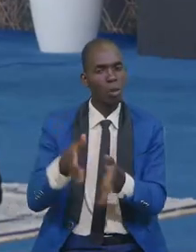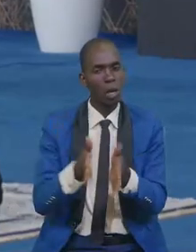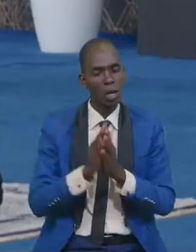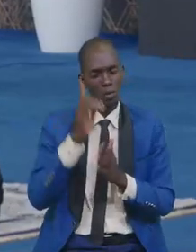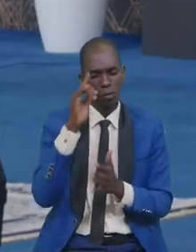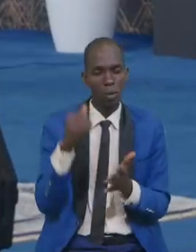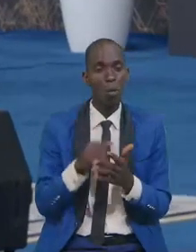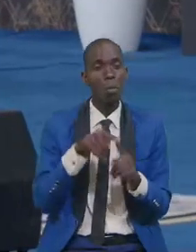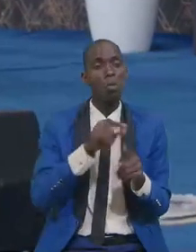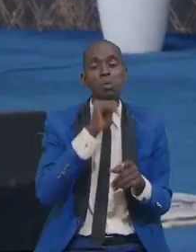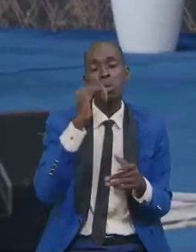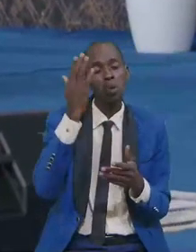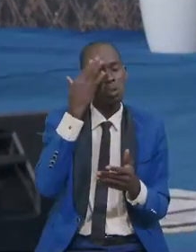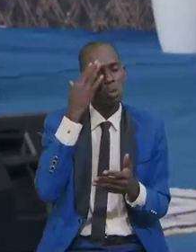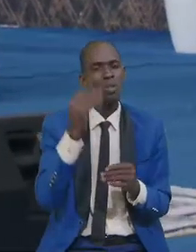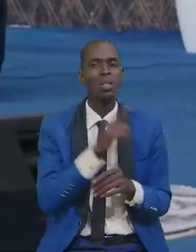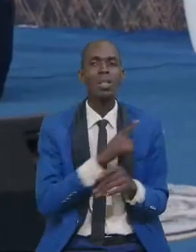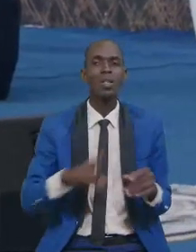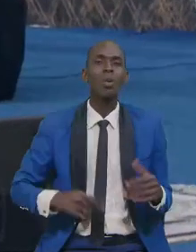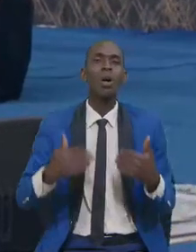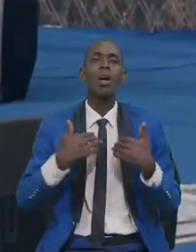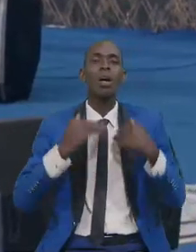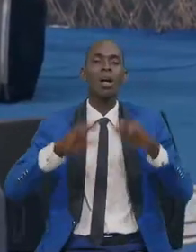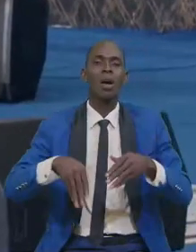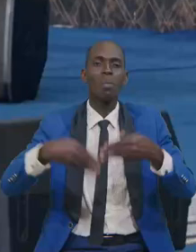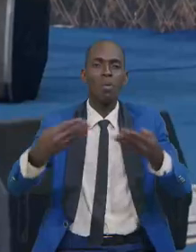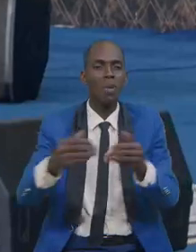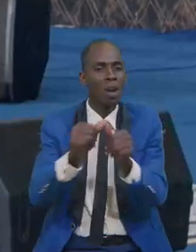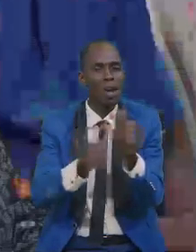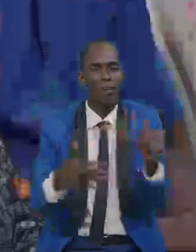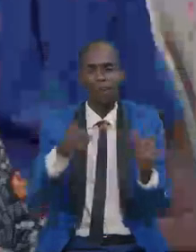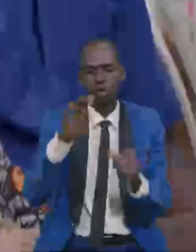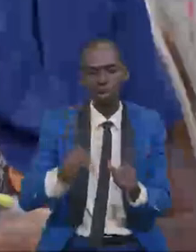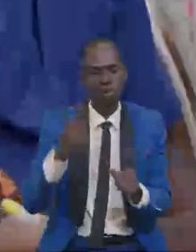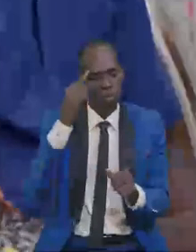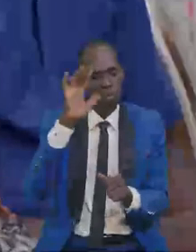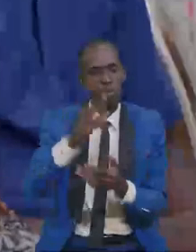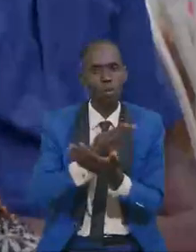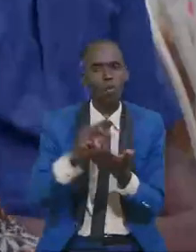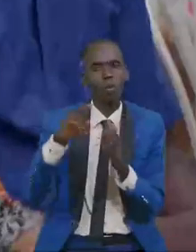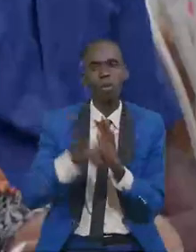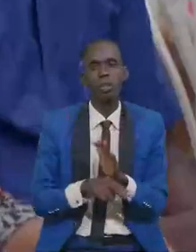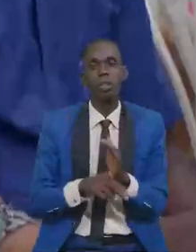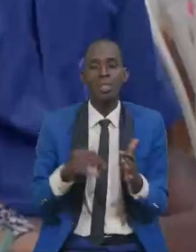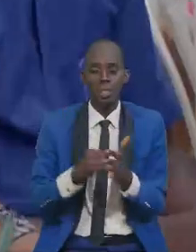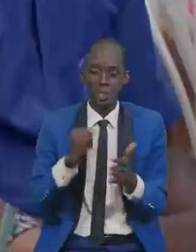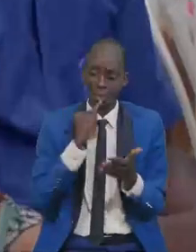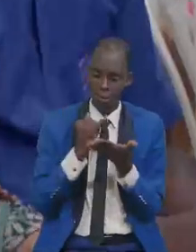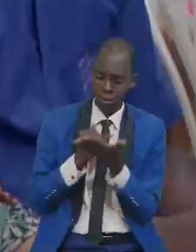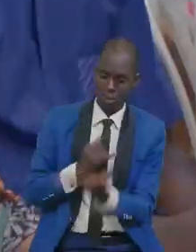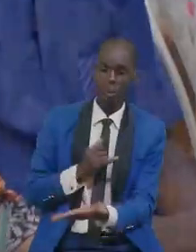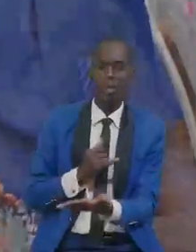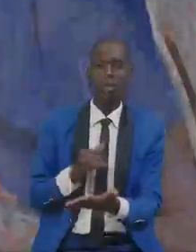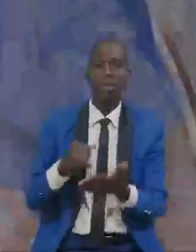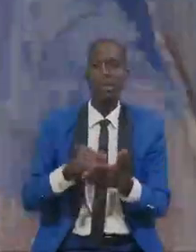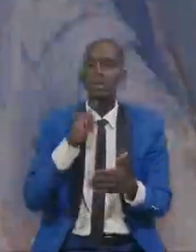as demandé. Mais tu ne savais pas. Le Seigneur a pourvu tout ce dont tu as besoin pour ta sainteté. C'est là, à